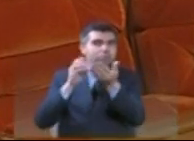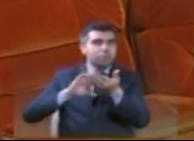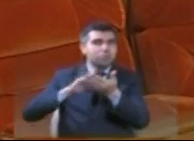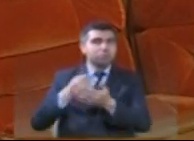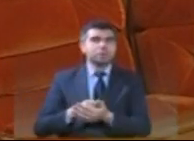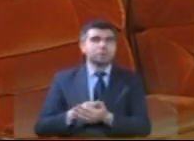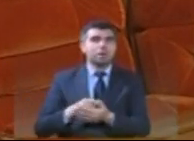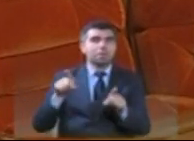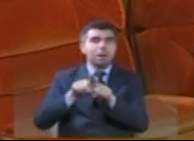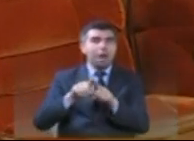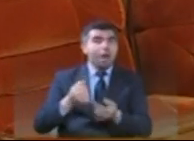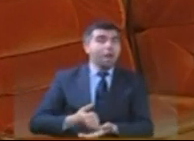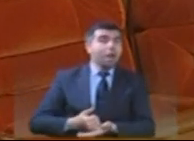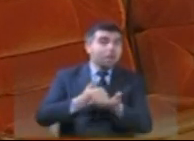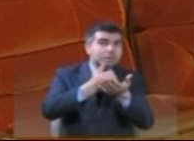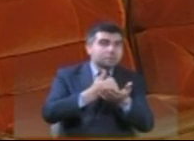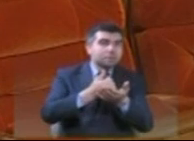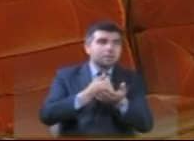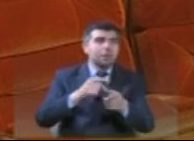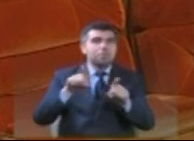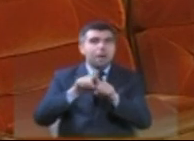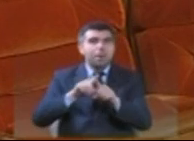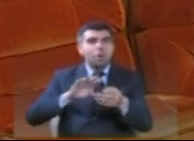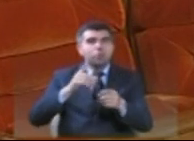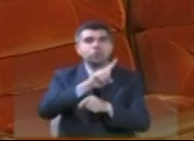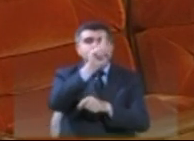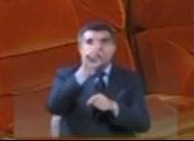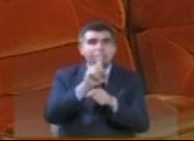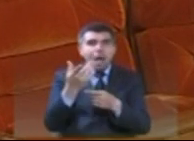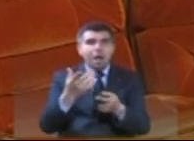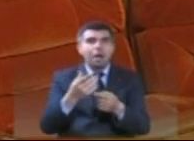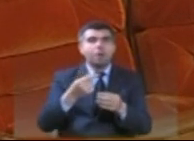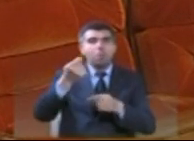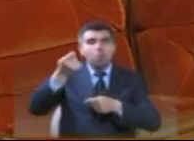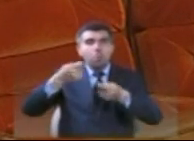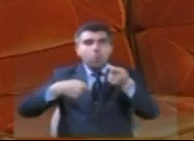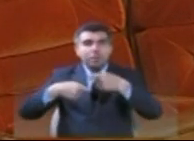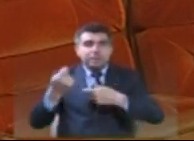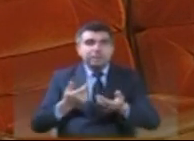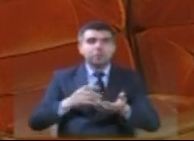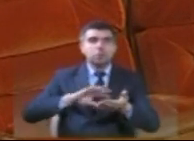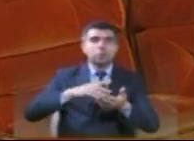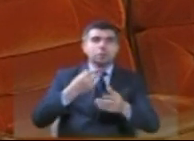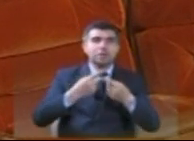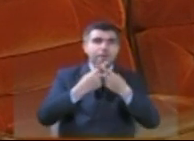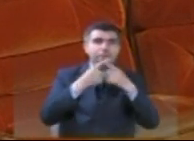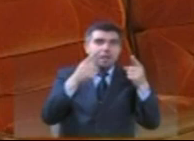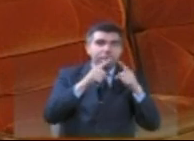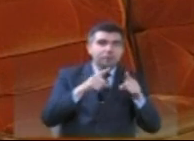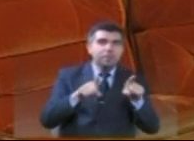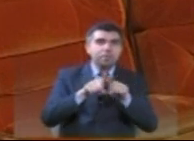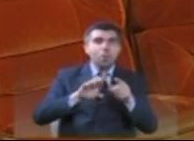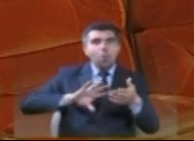تقدم المساعده التقنيه، تقدم المساعده التقنيه للجماعات المحليه اللي تترغب بالفعل بانها تقوم بالاجراءات ديال